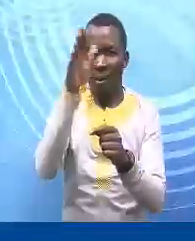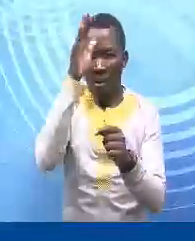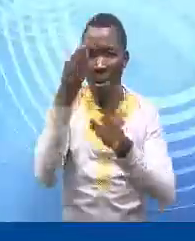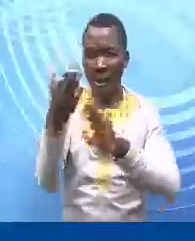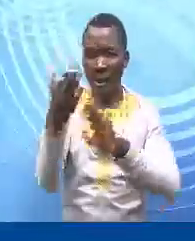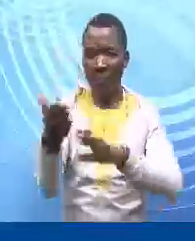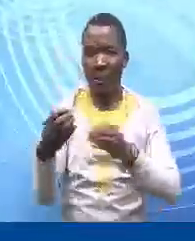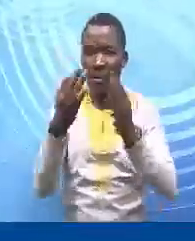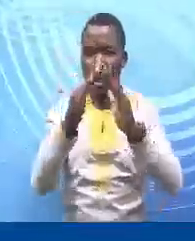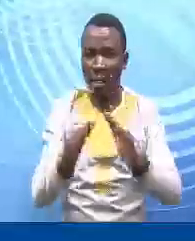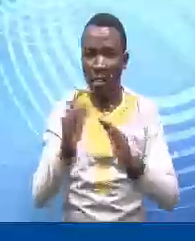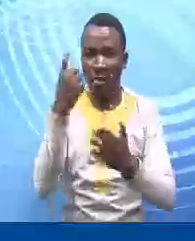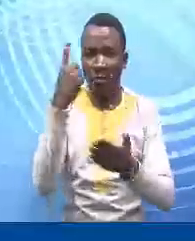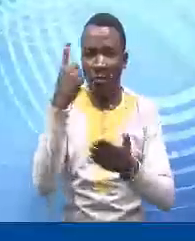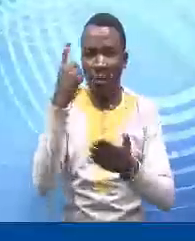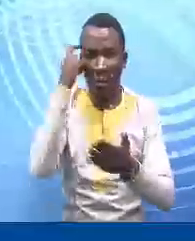ndumva muri leta